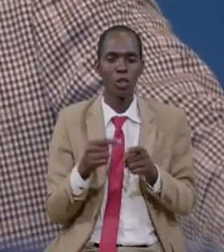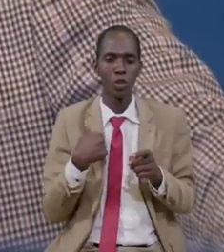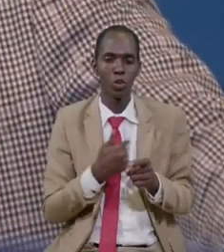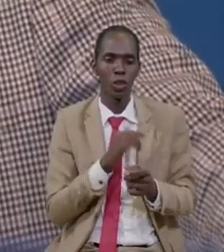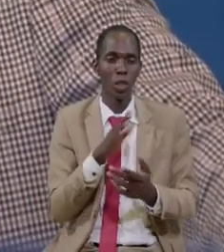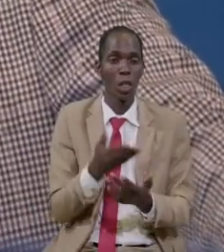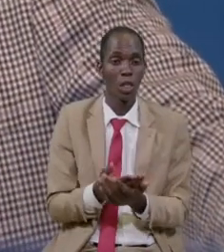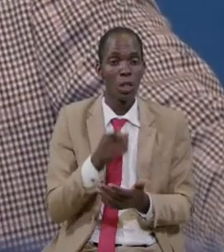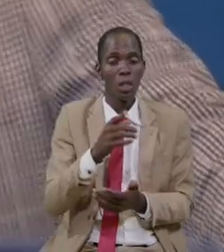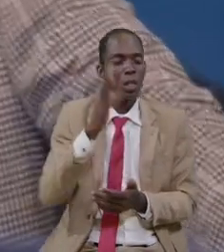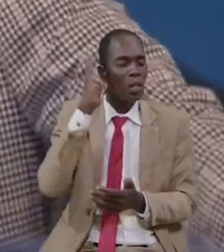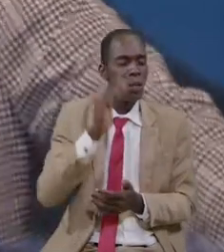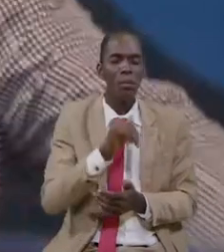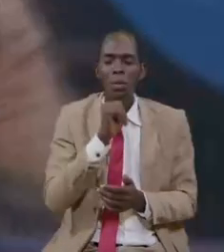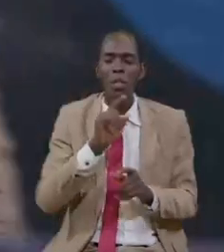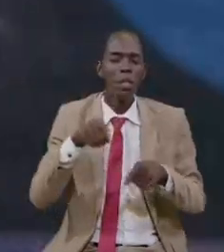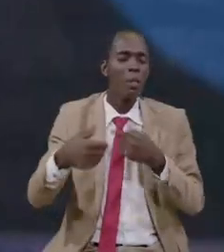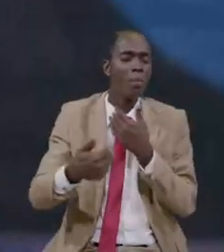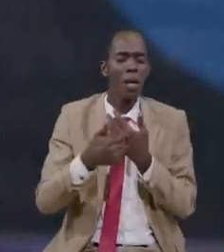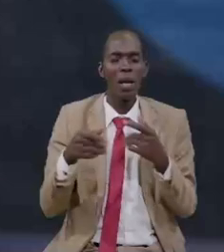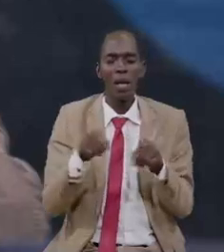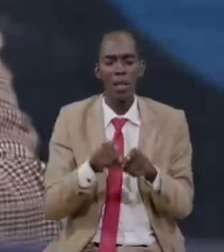Tu ne retourneras pas le même au nom de Jésus.